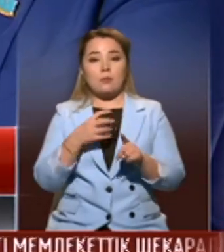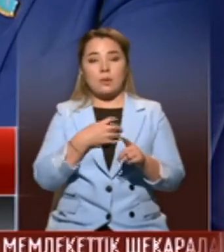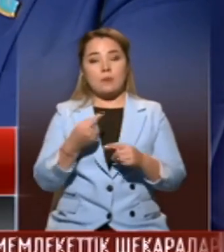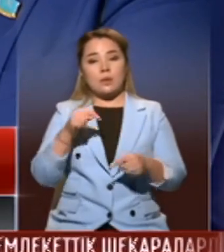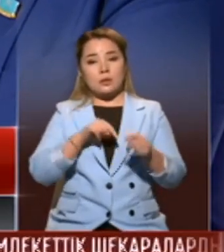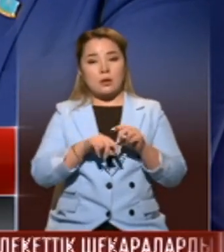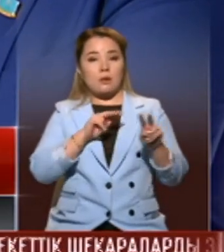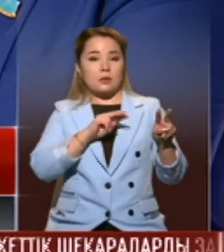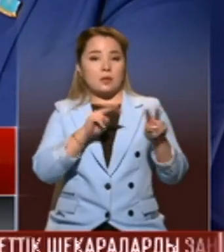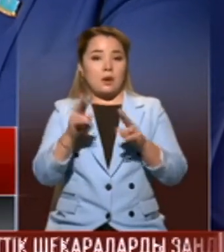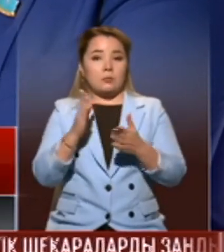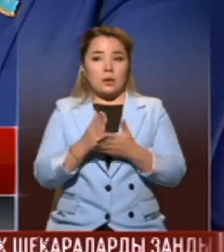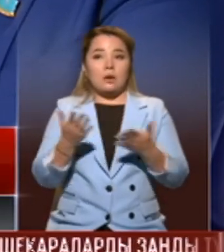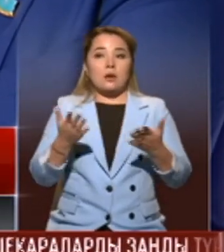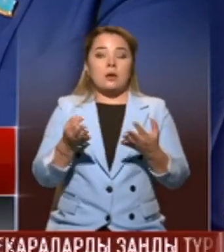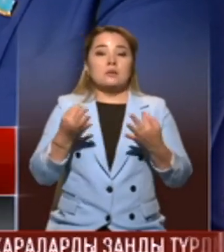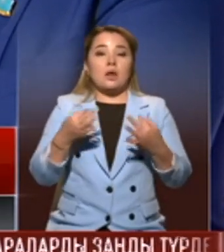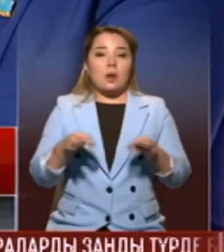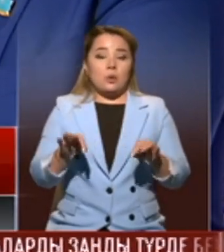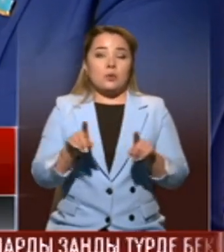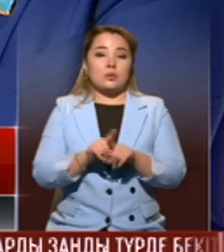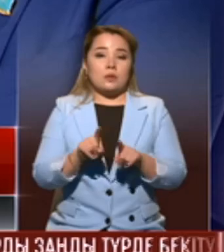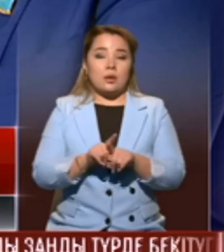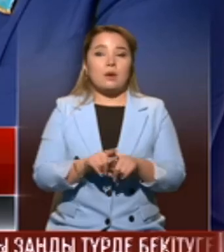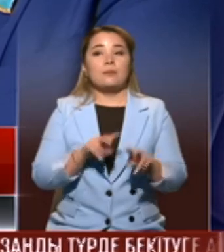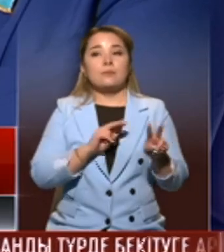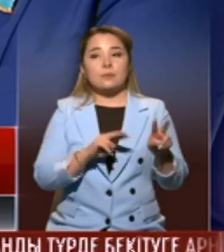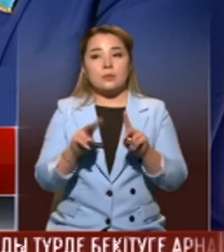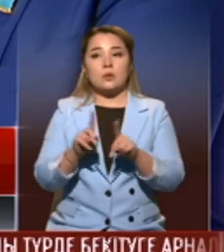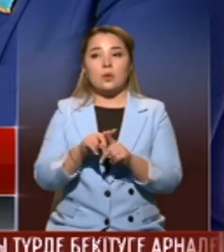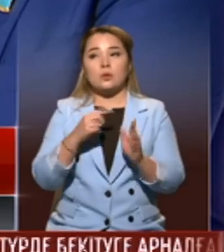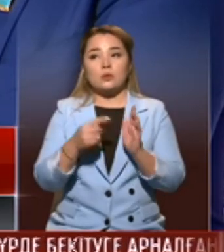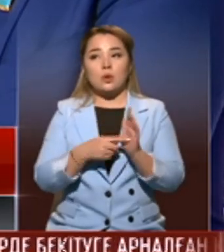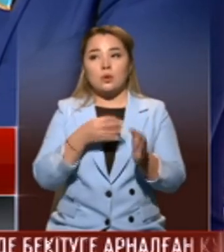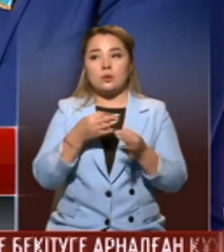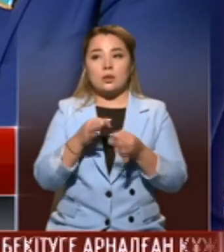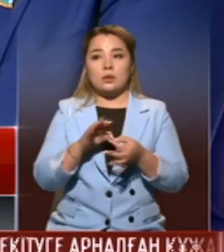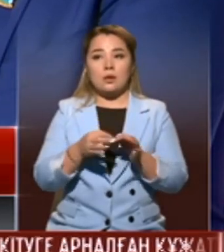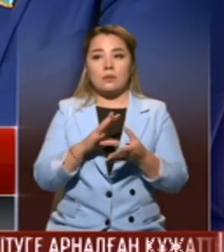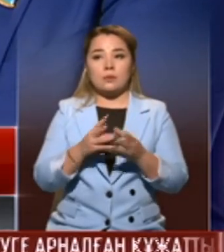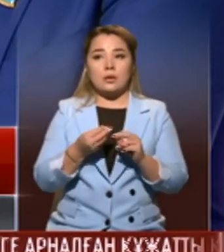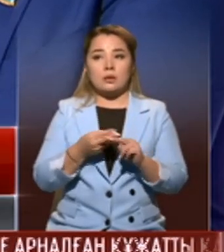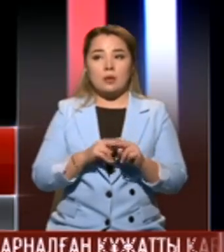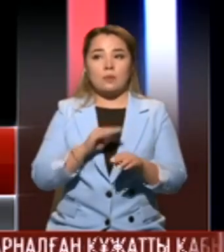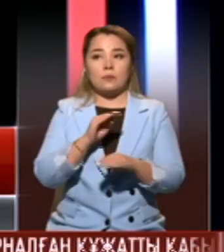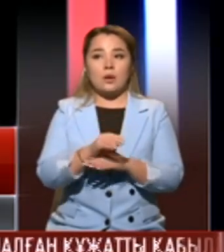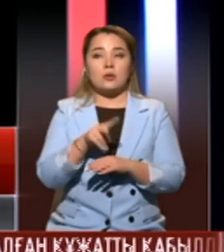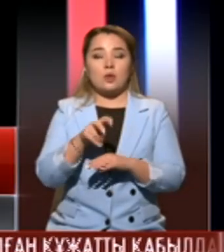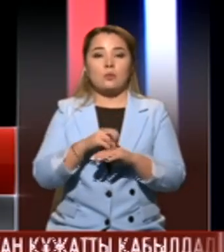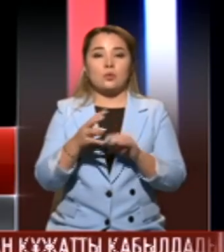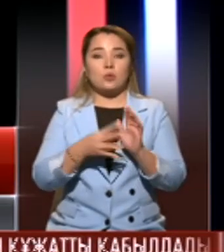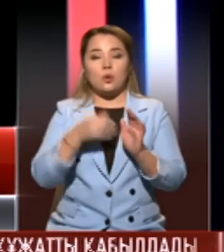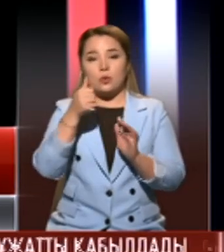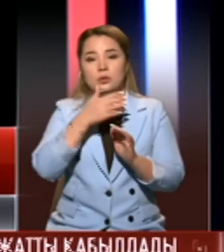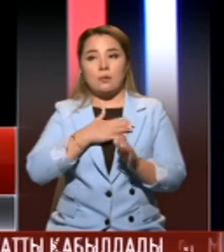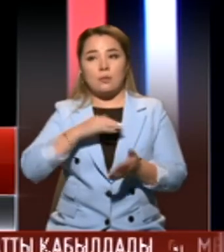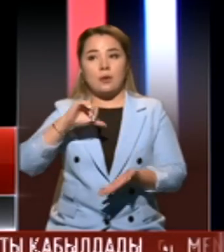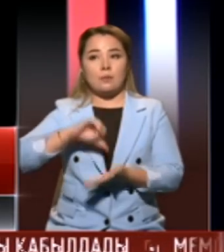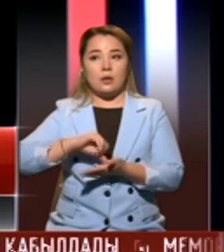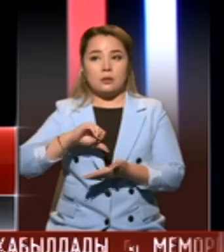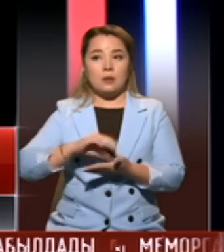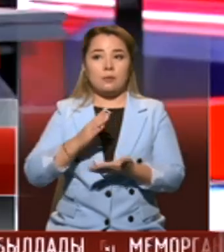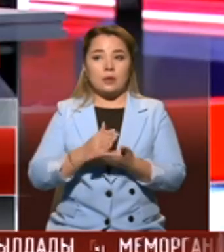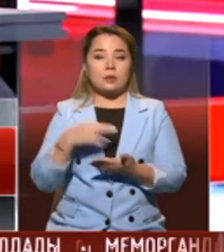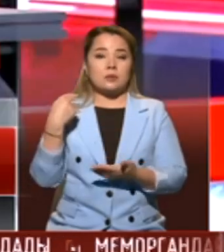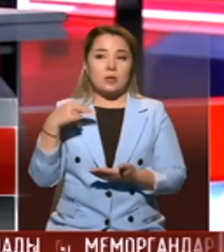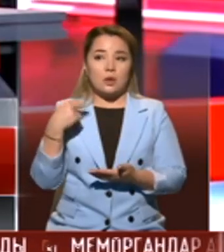отырады. Иә. Сондықтан бұл жерде қандай тәуелсіз бақылаушылыққа қатысты сөз болуы мүмкін? Мен былай толықтырып кетейін. 2019 жылы өзім де бақылаушы болдым. Қымбат Бақытжан мырза,